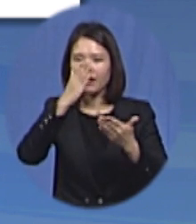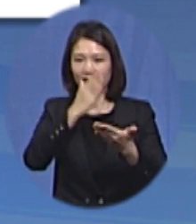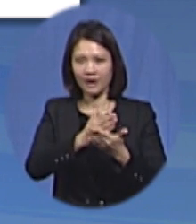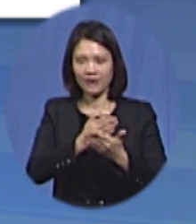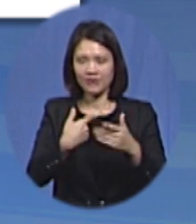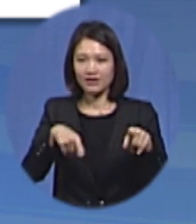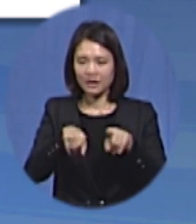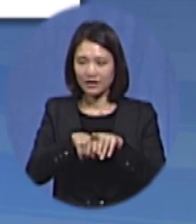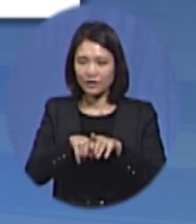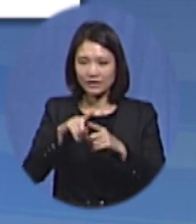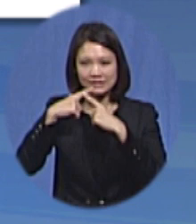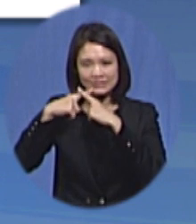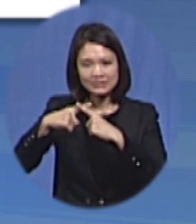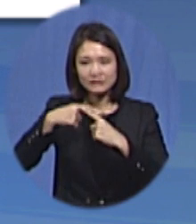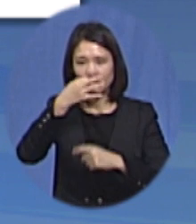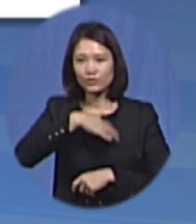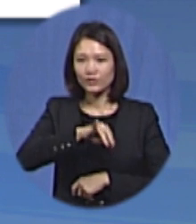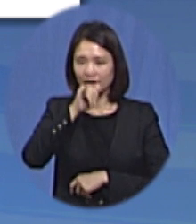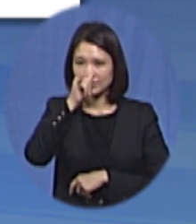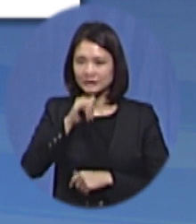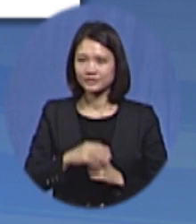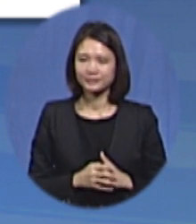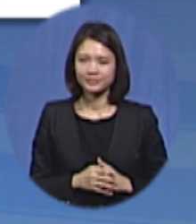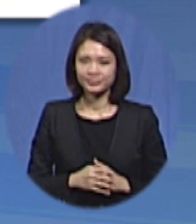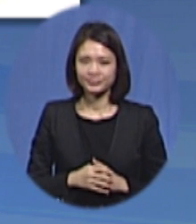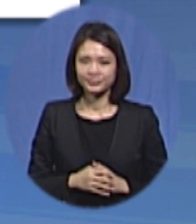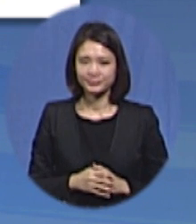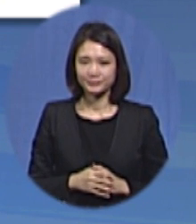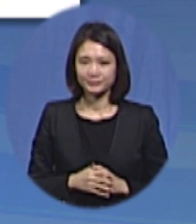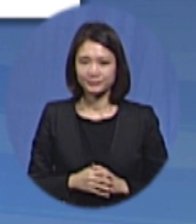효과를 가져왔을 것이라고 전했습니다.